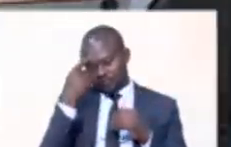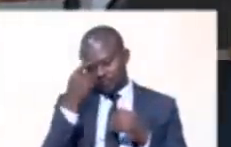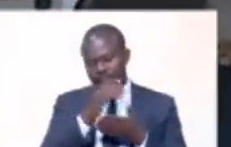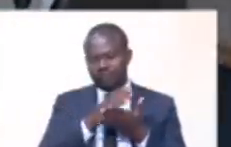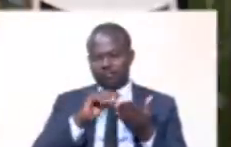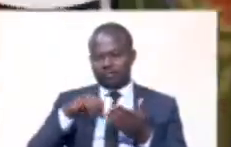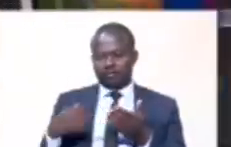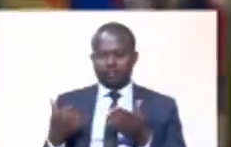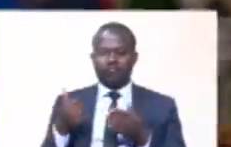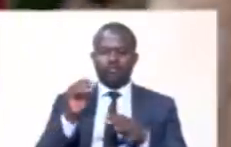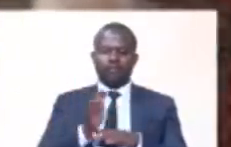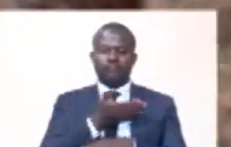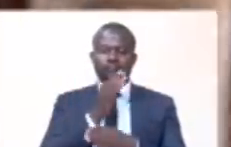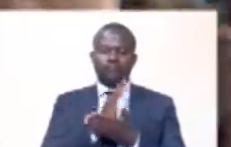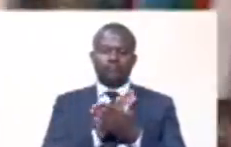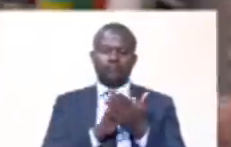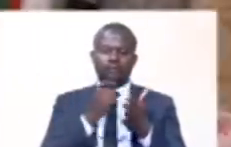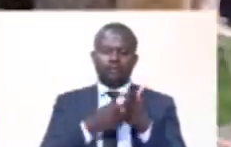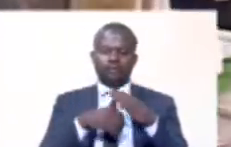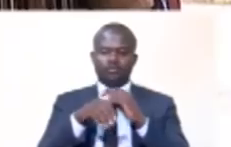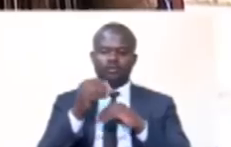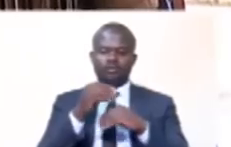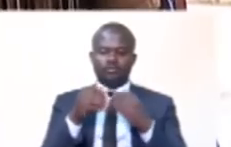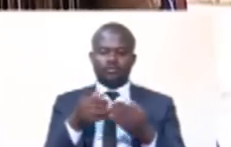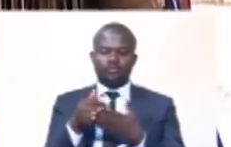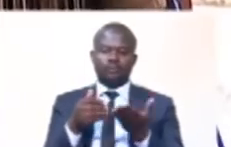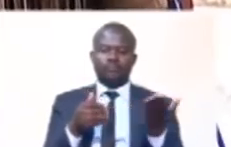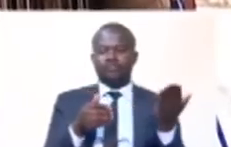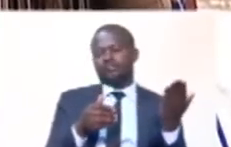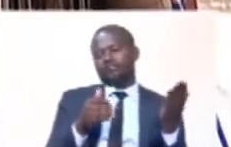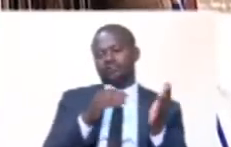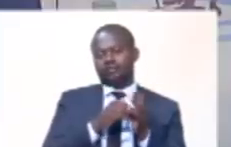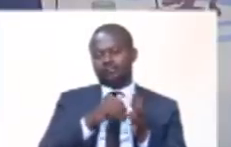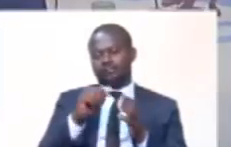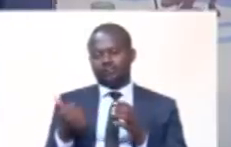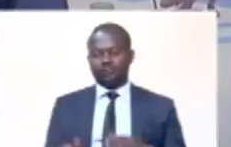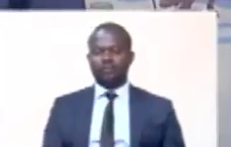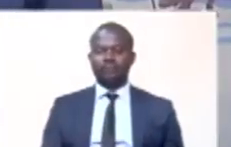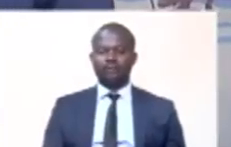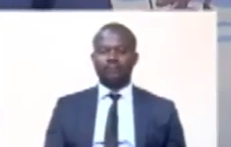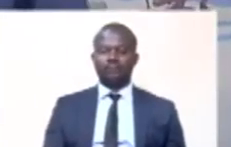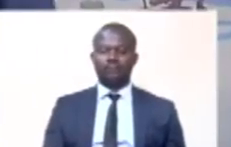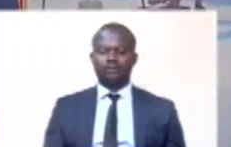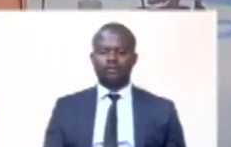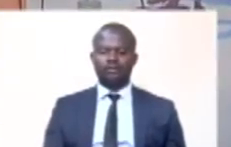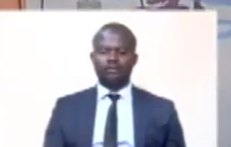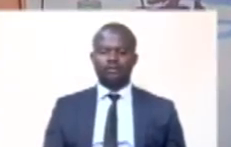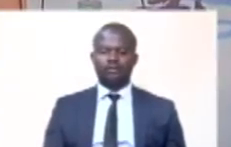yigomwa nko kuvanaho imwe mu misoro ku bacuruzi, kongera gukomererwa gukora n'ibindi. Navuga